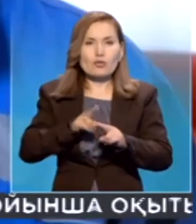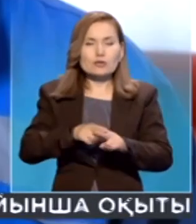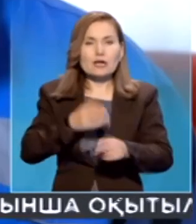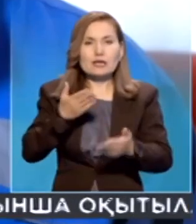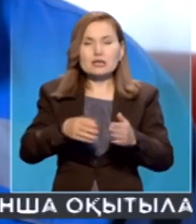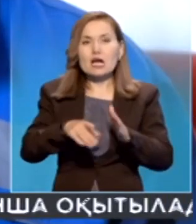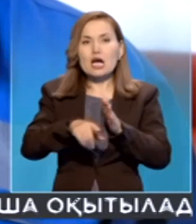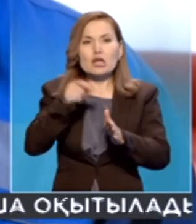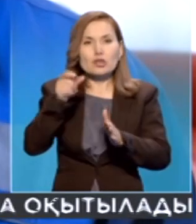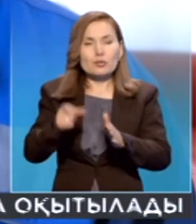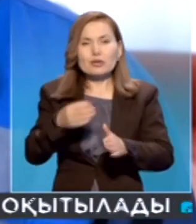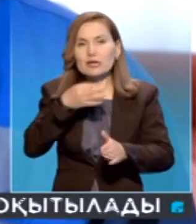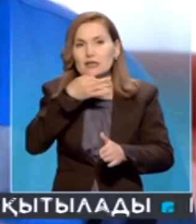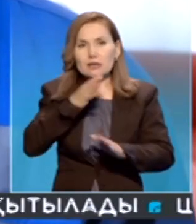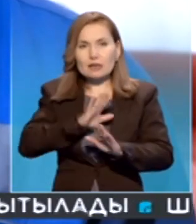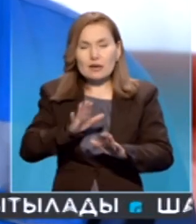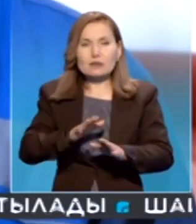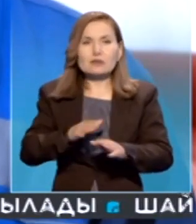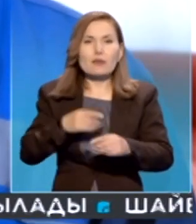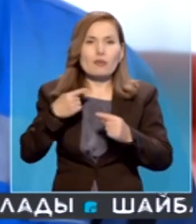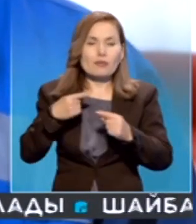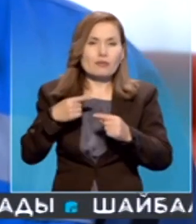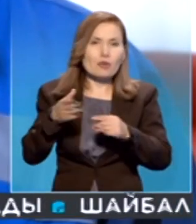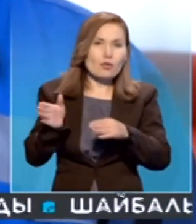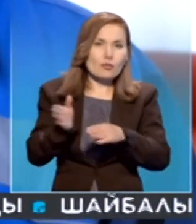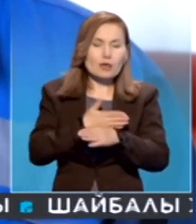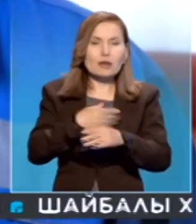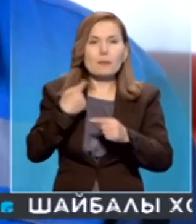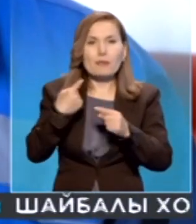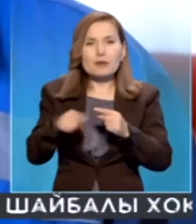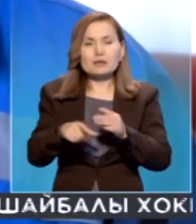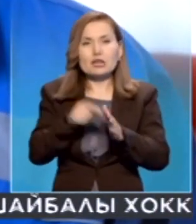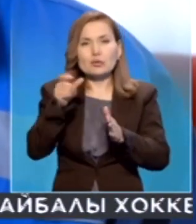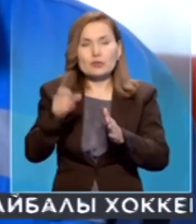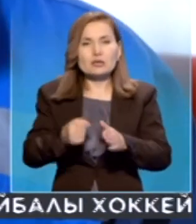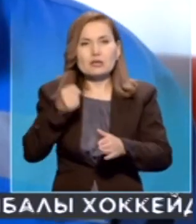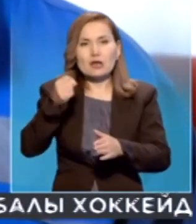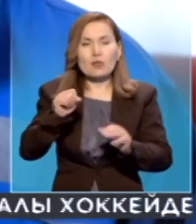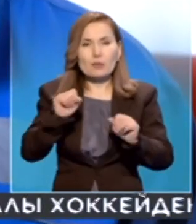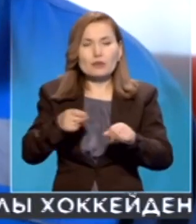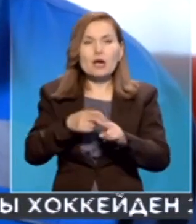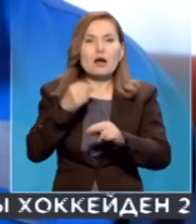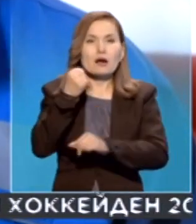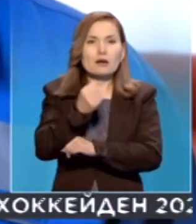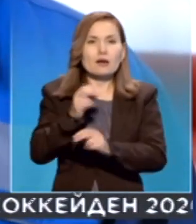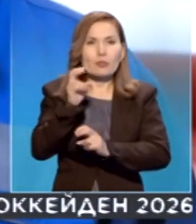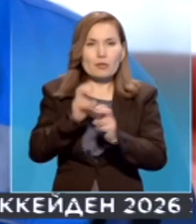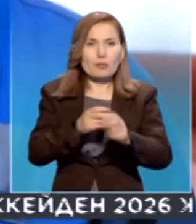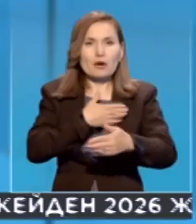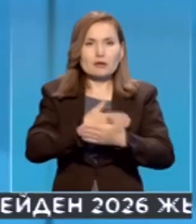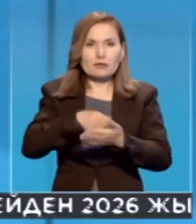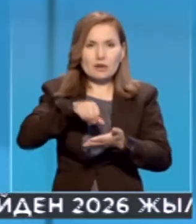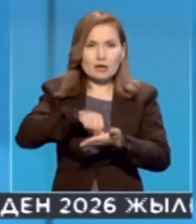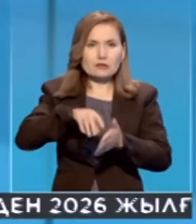өзімізге. Осы мен Көкшетаумен болды 600-700 адам жұмыс істейді. Солар бәрі қатысамыз деп отыр енді.